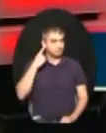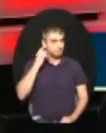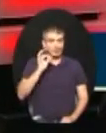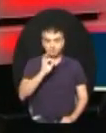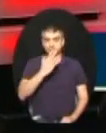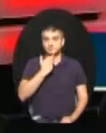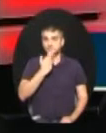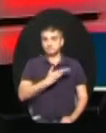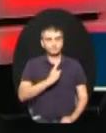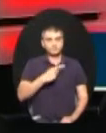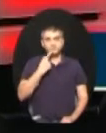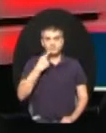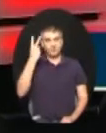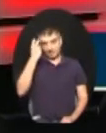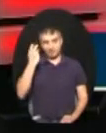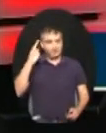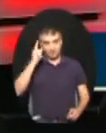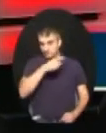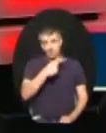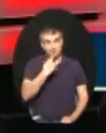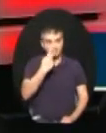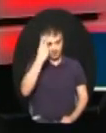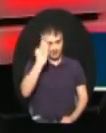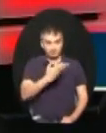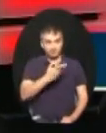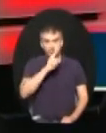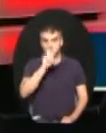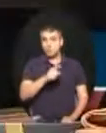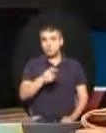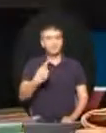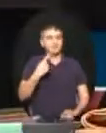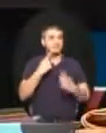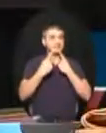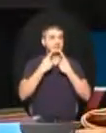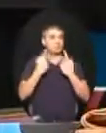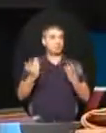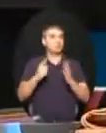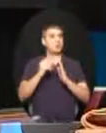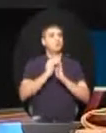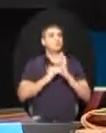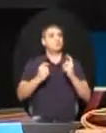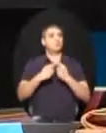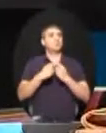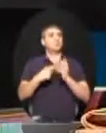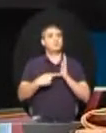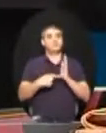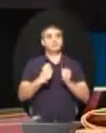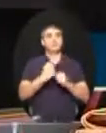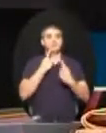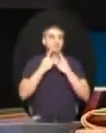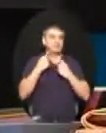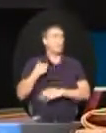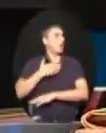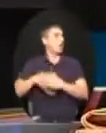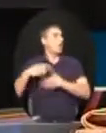באוזניים של ישראלים שהם לא דוברי ערבית, ואני לא יודעת אם הדוברת ערבית, אבל יכול להיות שהשיח באמת שהרשימה המשותפת מייצרת הוא שיח